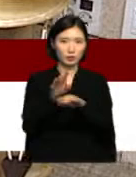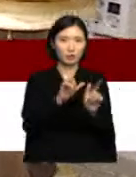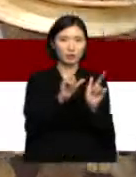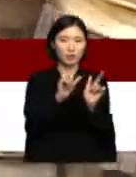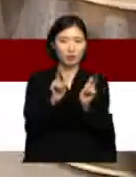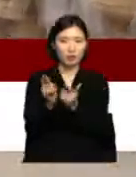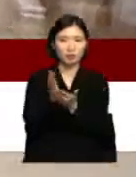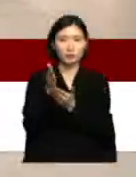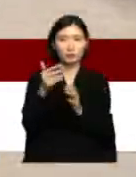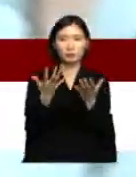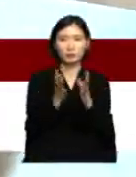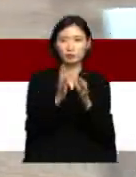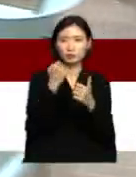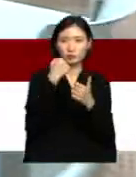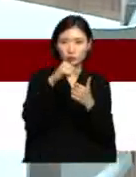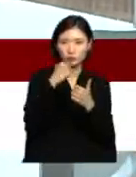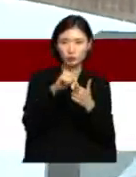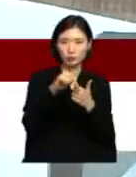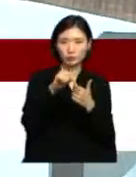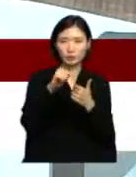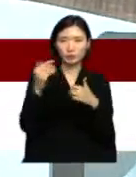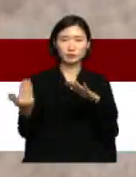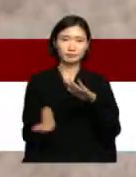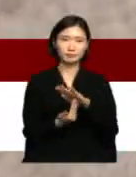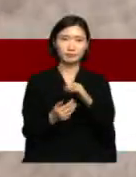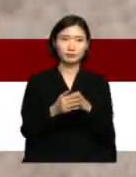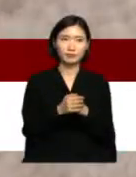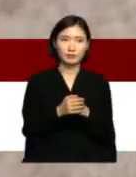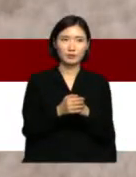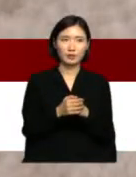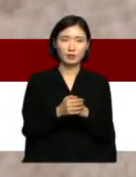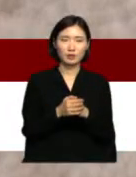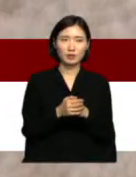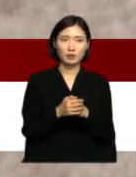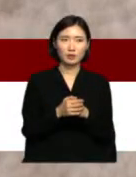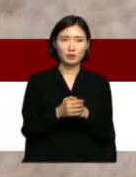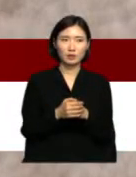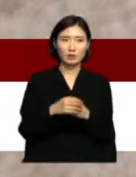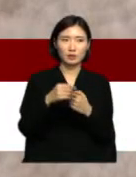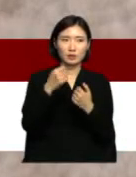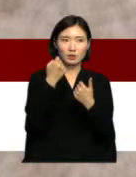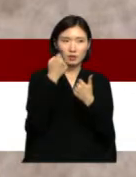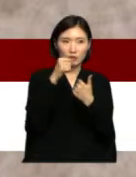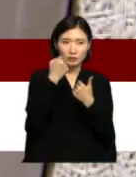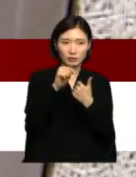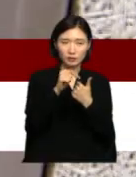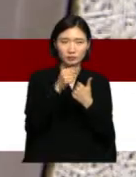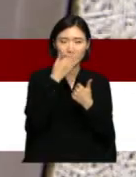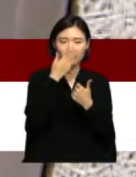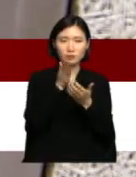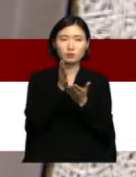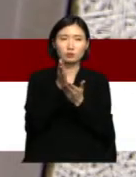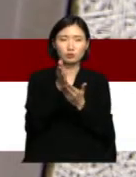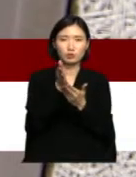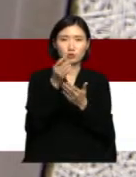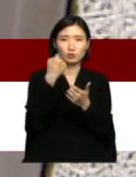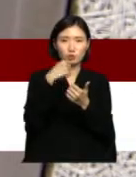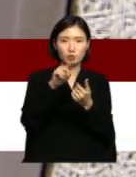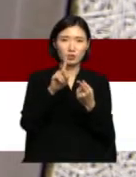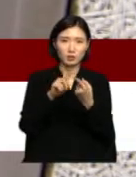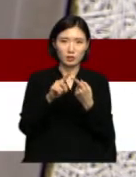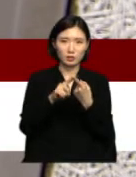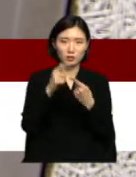다양한 전문 분야의 교육 환경을 조성했습니다. 이른 강습까지 가능한 공간을 마련해 보다 전문적인 운영을 기획하고